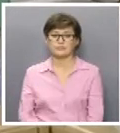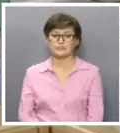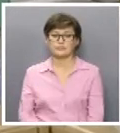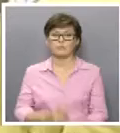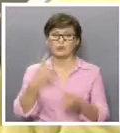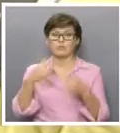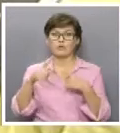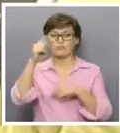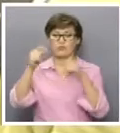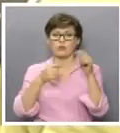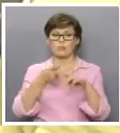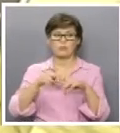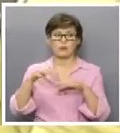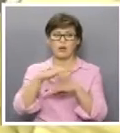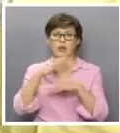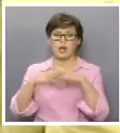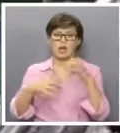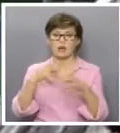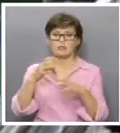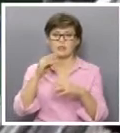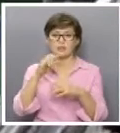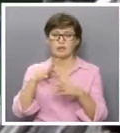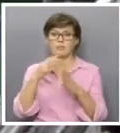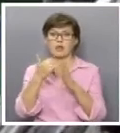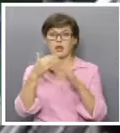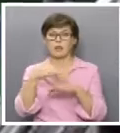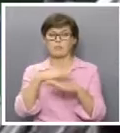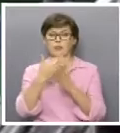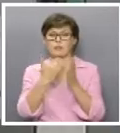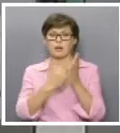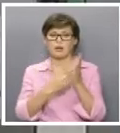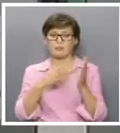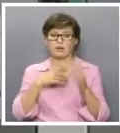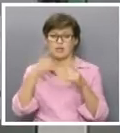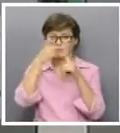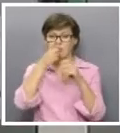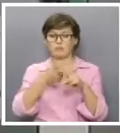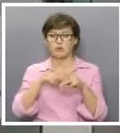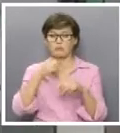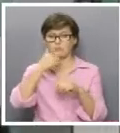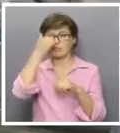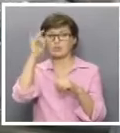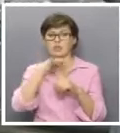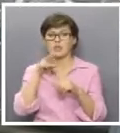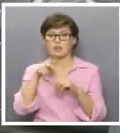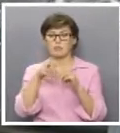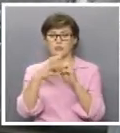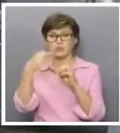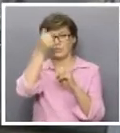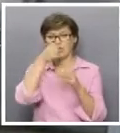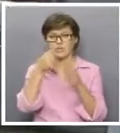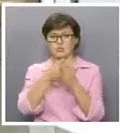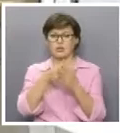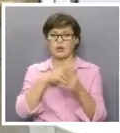Бұдан бөлек форум барысында халықаралық стартап Қазақстан бағдарламасы іске қосылатындығы жарияланды. Соның арқасында 2019 жылға дейін